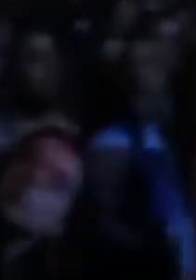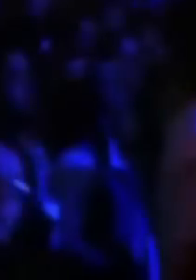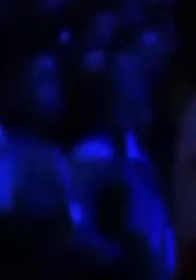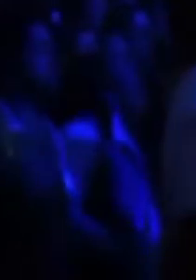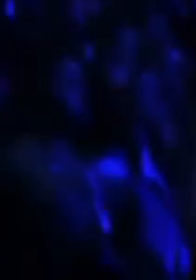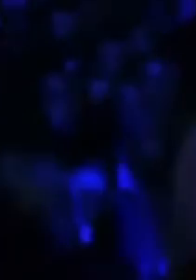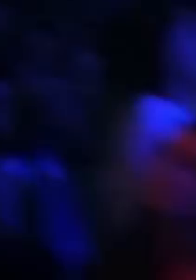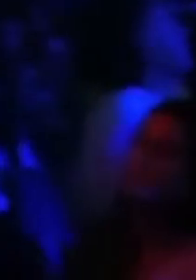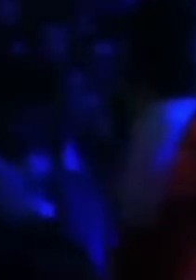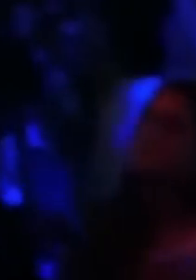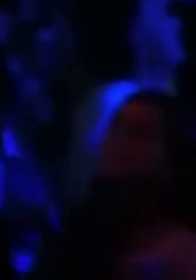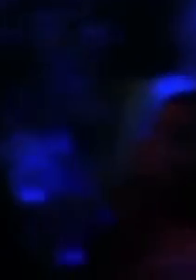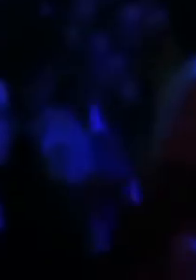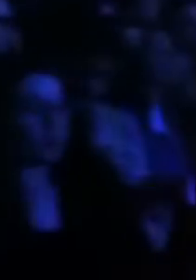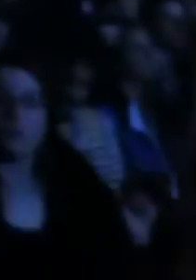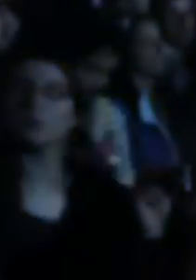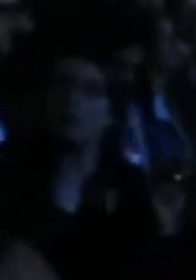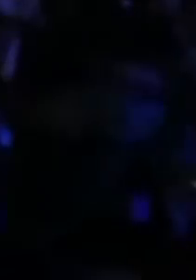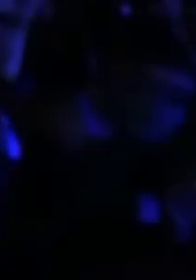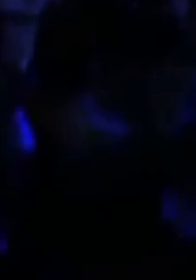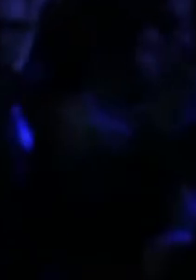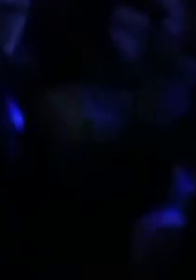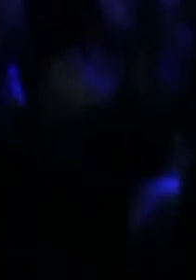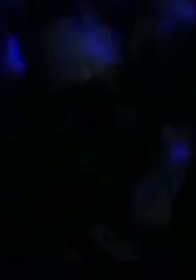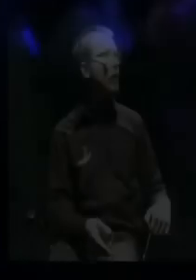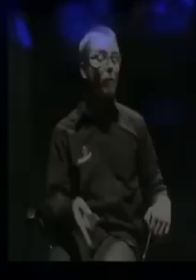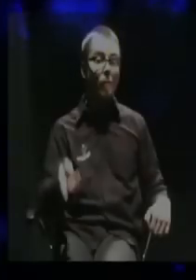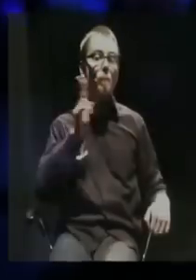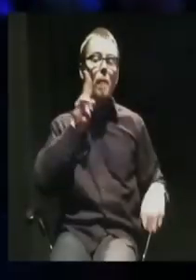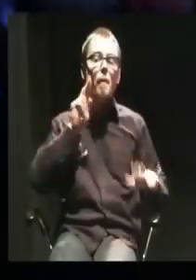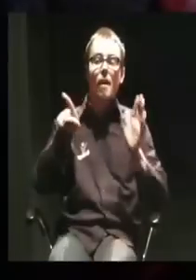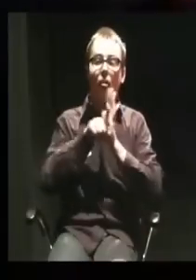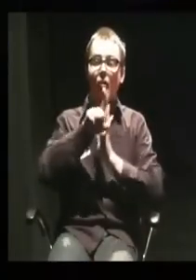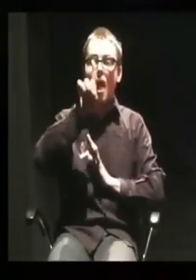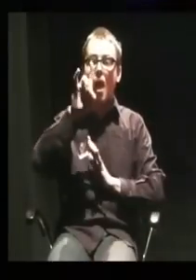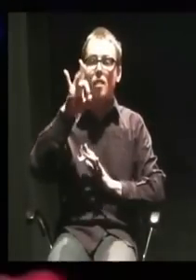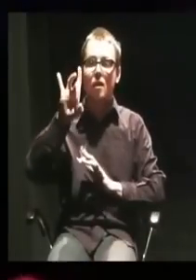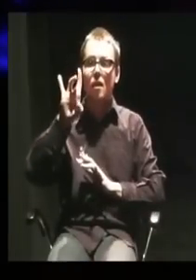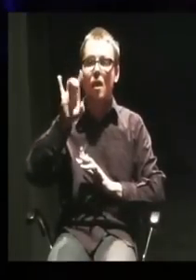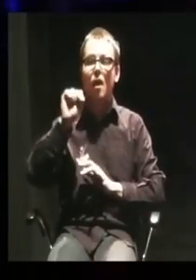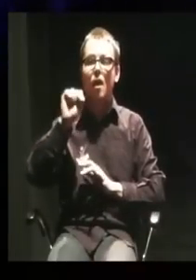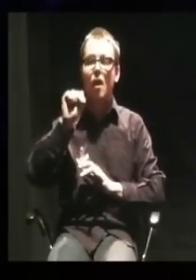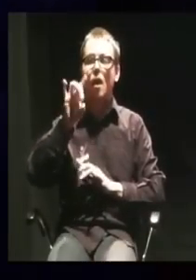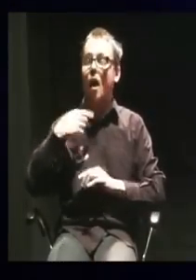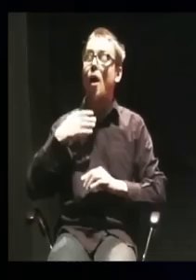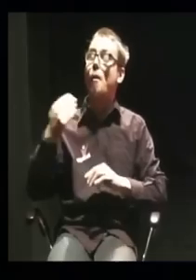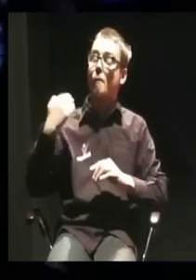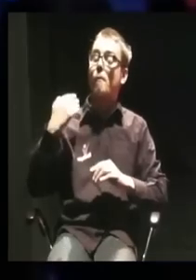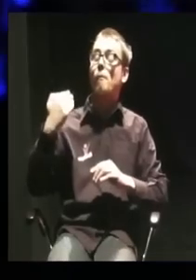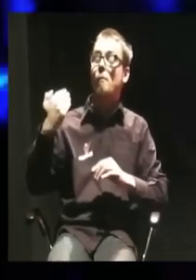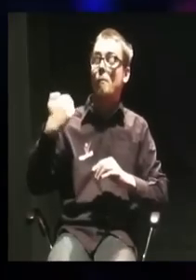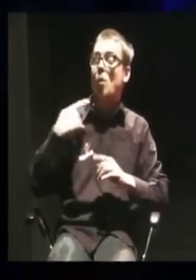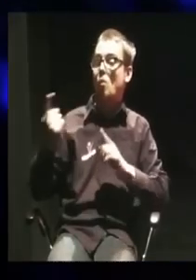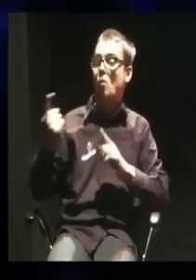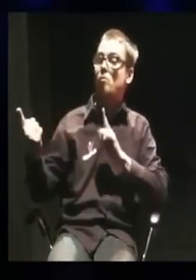Zrobiłem dosyć dużą konkurencję. Podeszła do mnie jej matka, podszedł do mnie jej stylista. Niestety koncert się skończył, ale Lady Gaga mnie nie zaprosiła